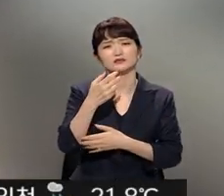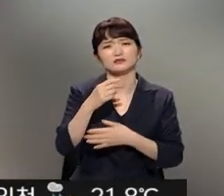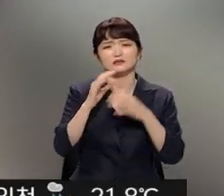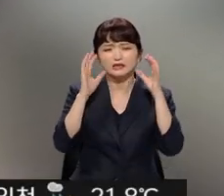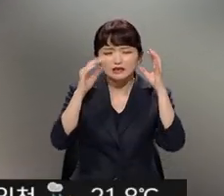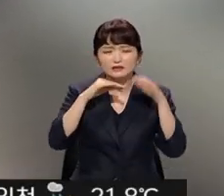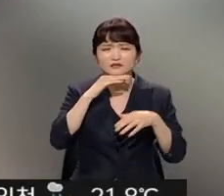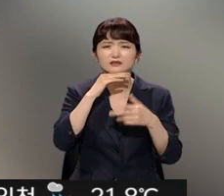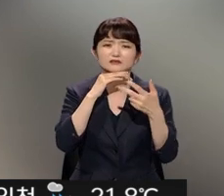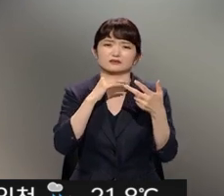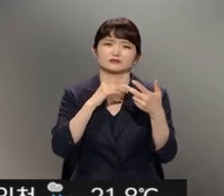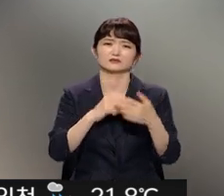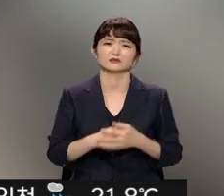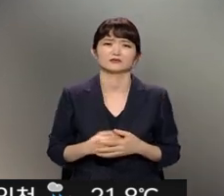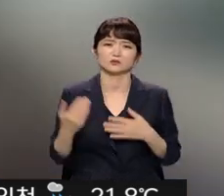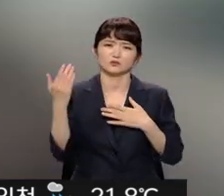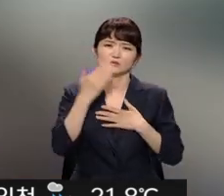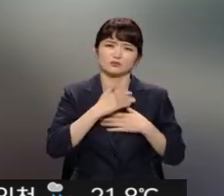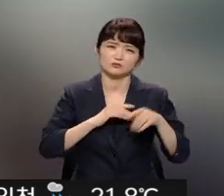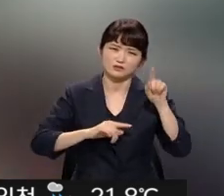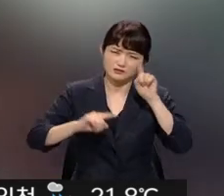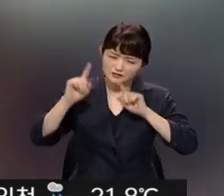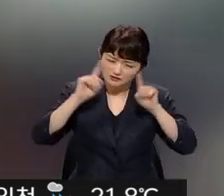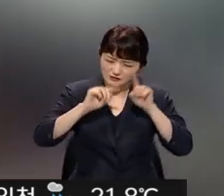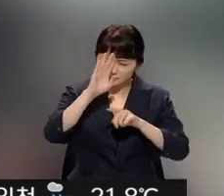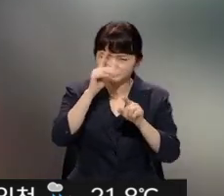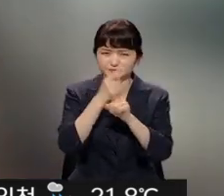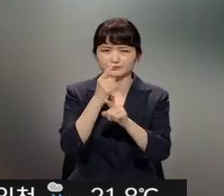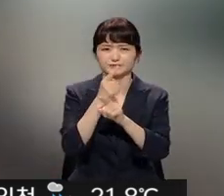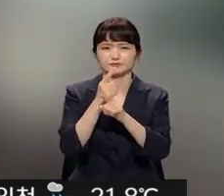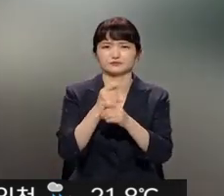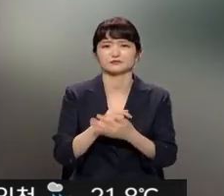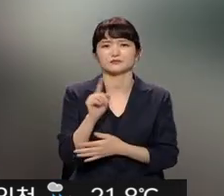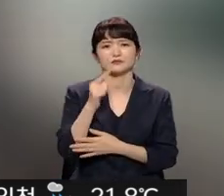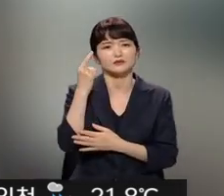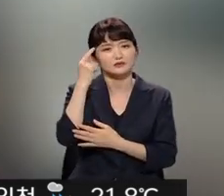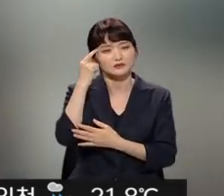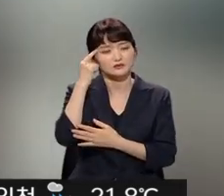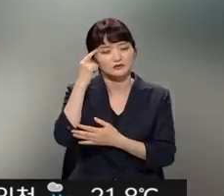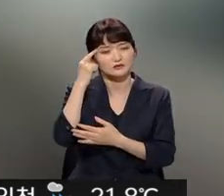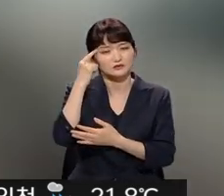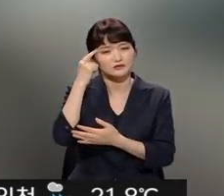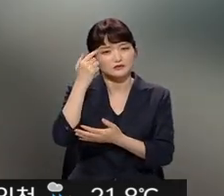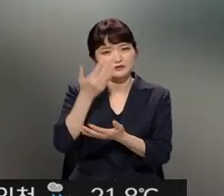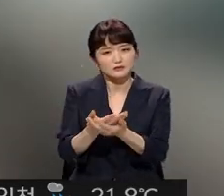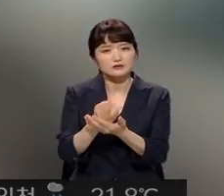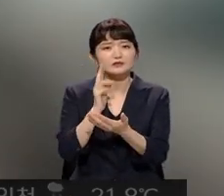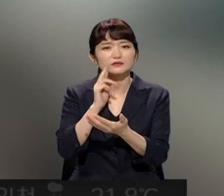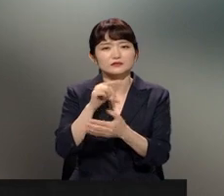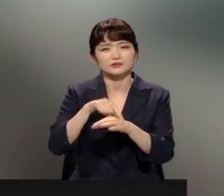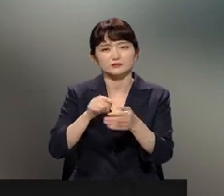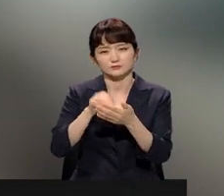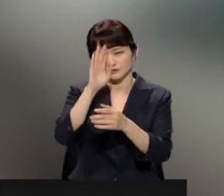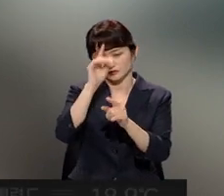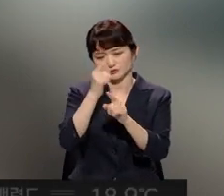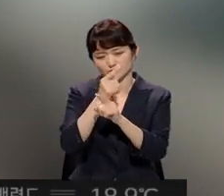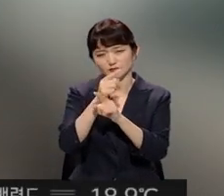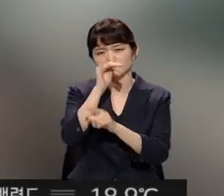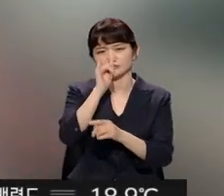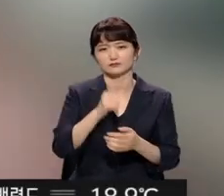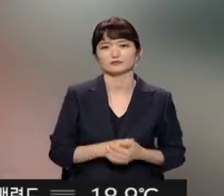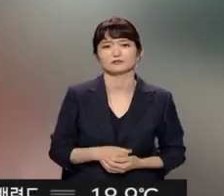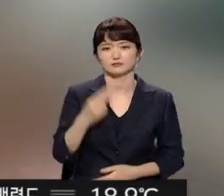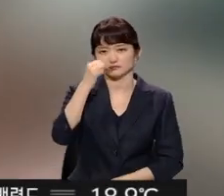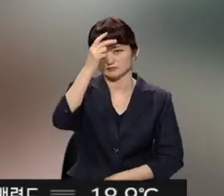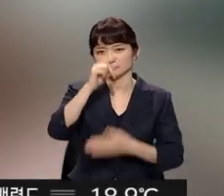7살밖에 되지 않았습니다. 온몸에 타박상을 입어 치료를 받고 있는데 무엇보다 정신적 충격이 커서 심리치료도 같이 받고 있다고 합니다.